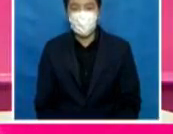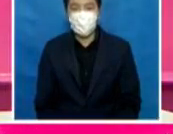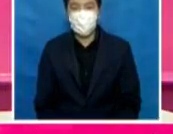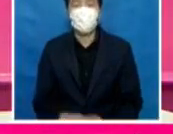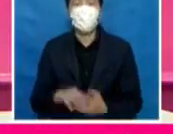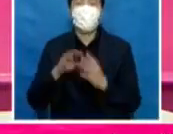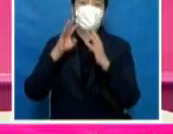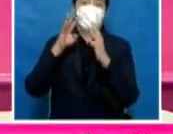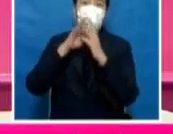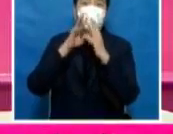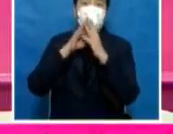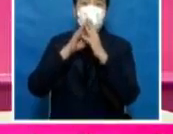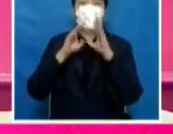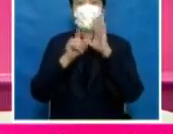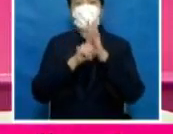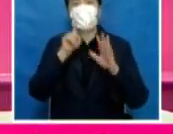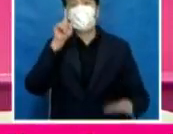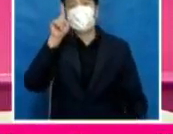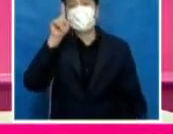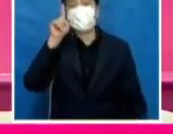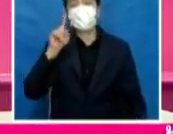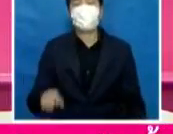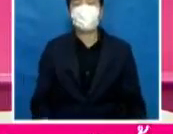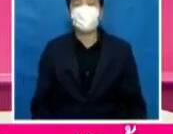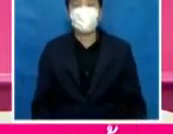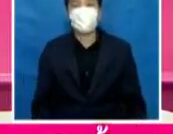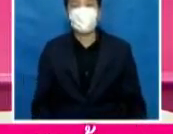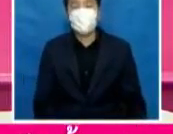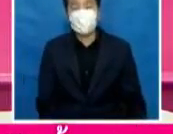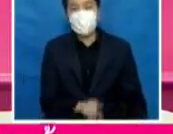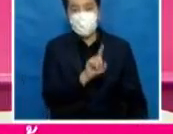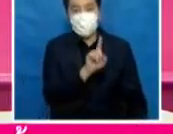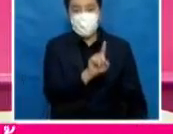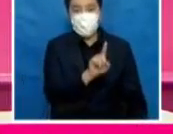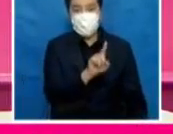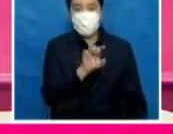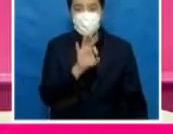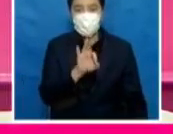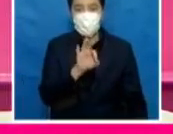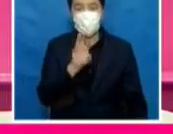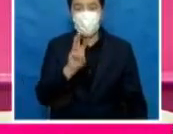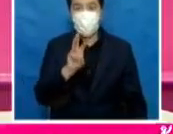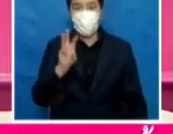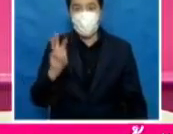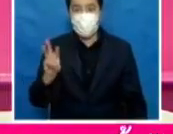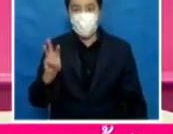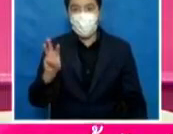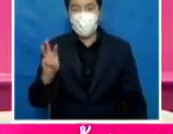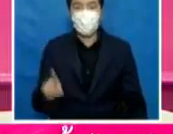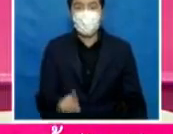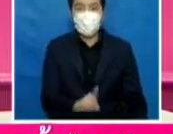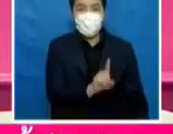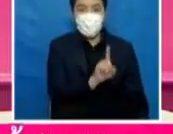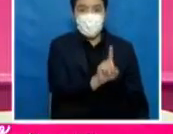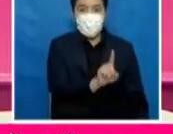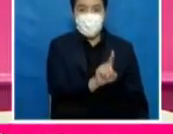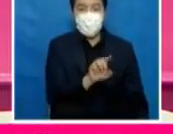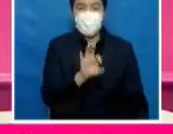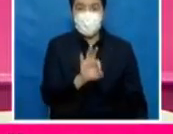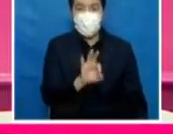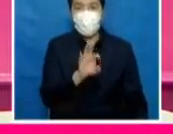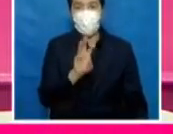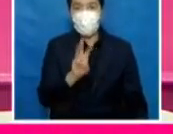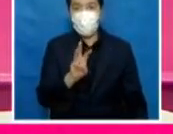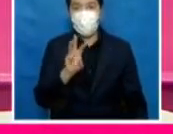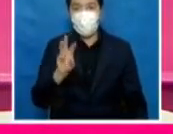เลขท้าย4ตัวหมุน1ครั้งเลขที่ออก1 966 1